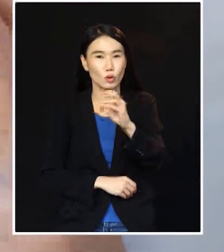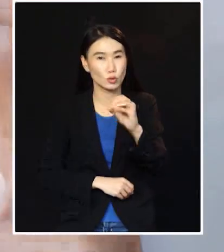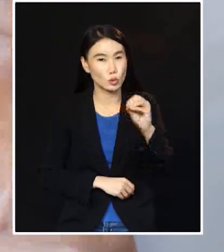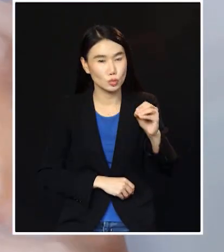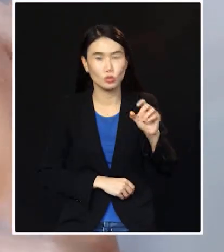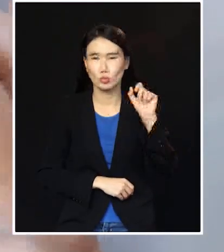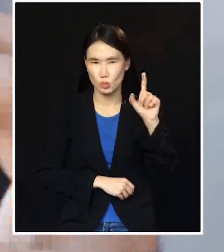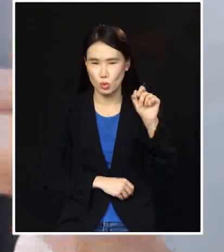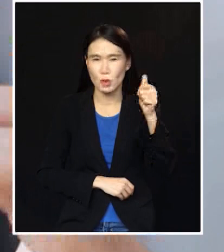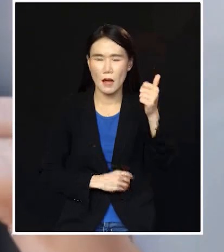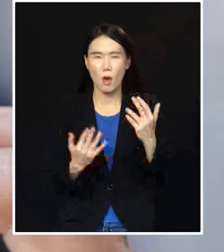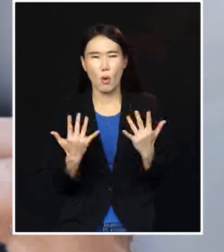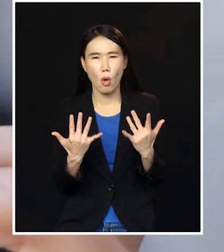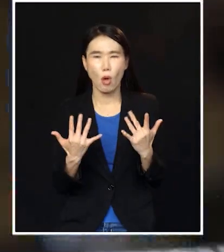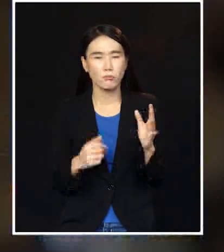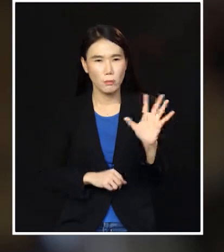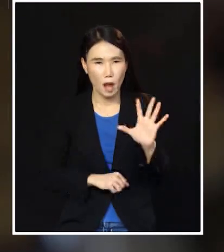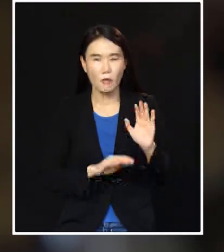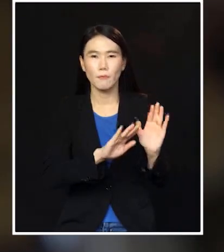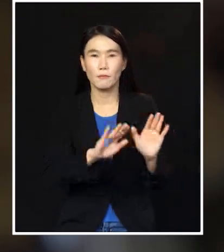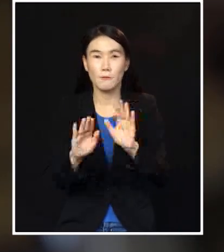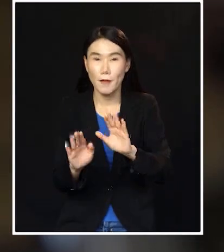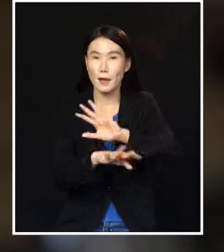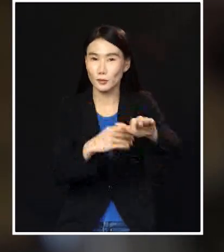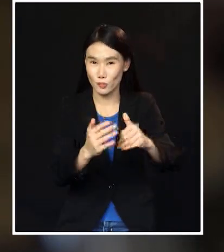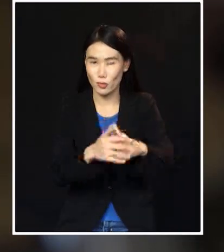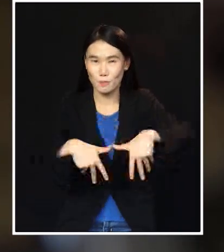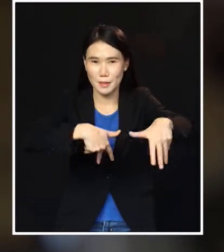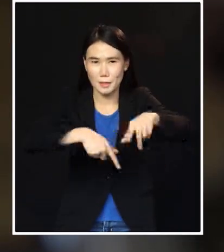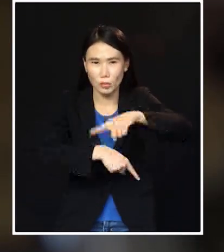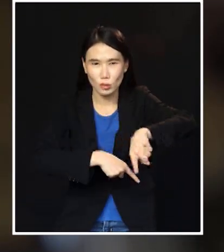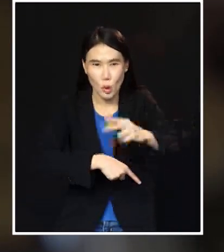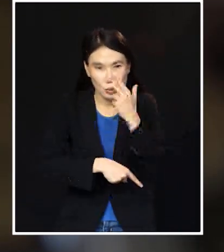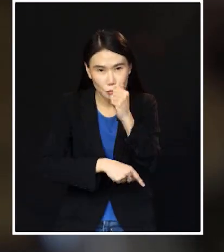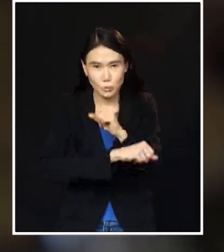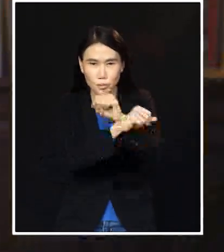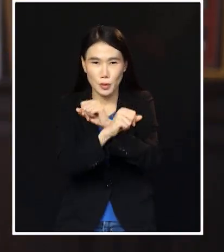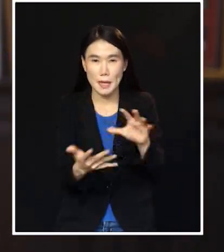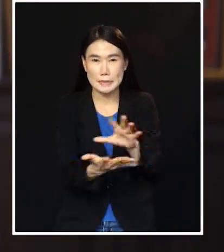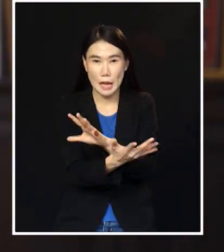ช1200ทันทีนะครับอย่ารอช้าแล้วก็ฝากว่าพวกเราทุกค